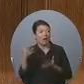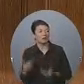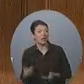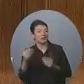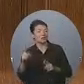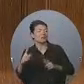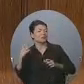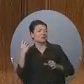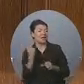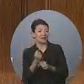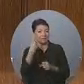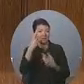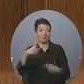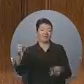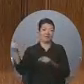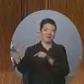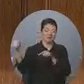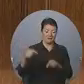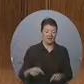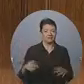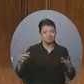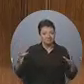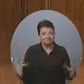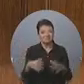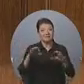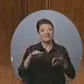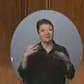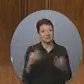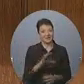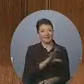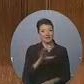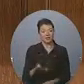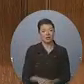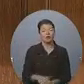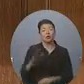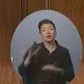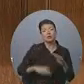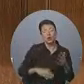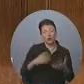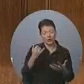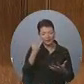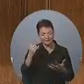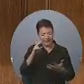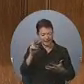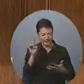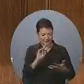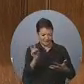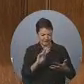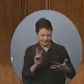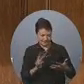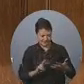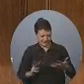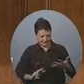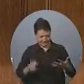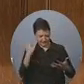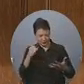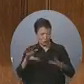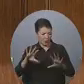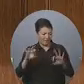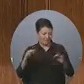rejoindre leur famille ici au Canada. Plutôt que d'examiner toutes les options pour réunir les familles qui vivent séparées les unes des autres,